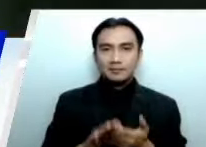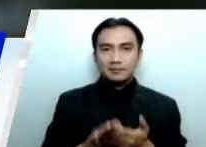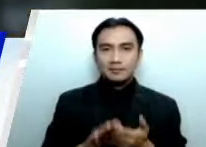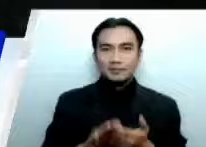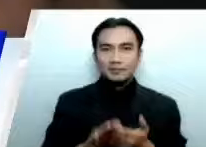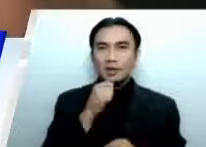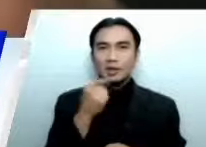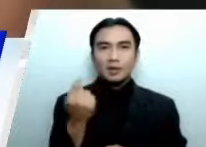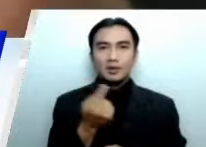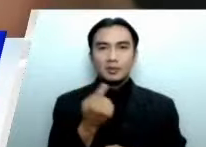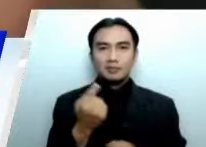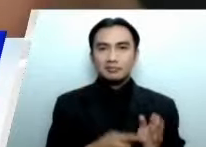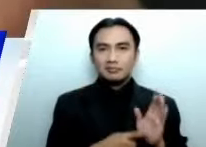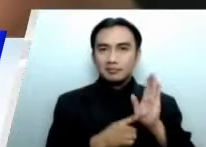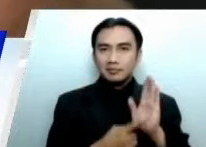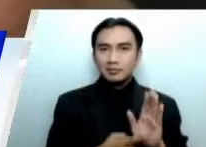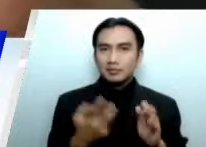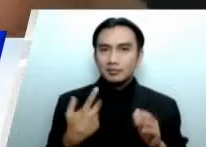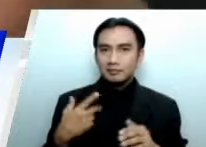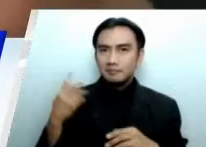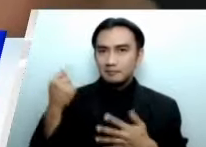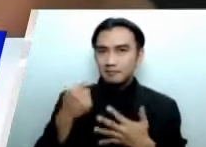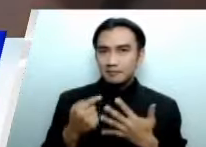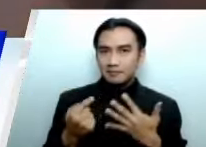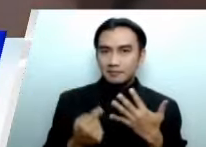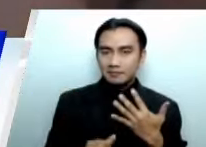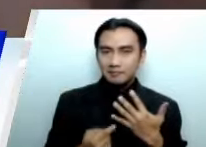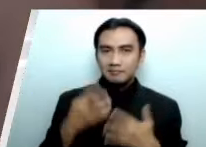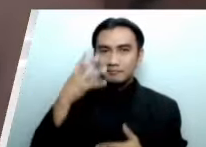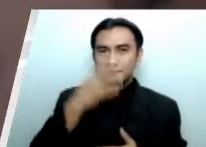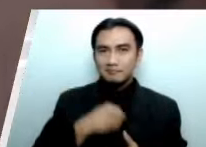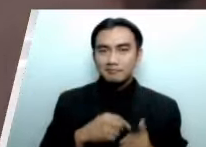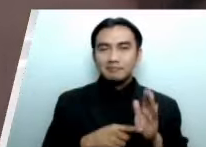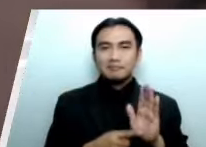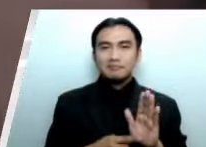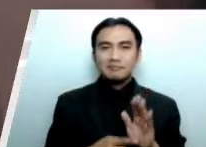show. Alam, Black Rider.